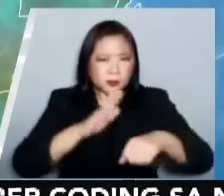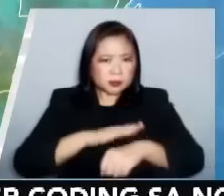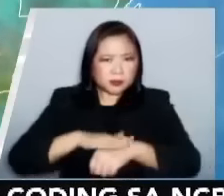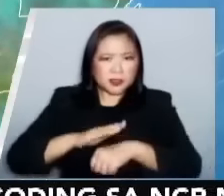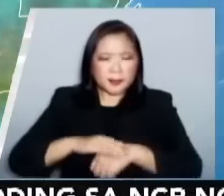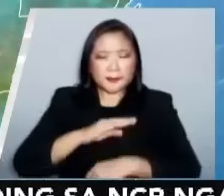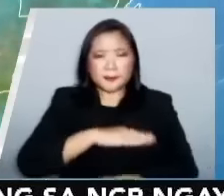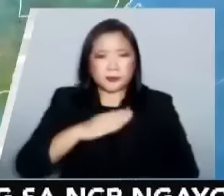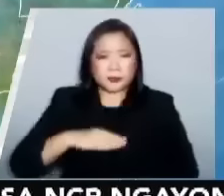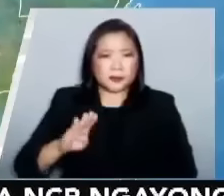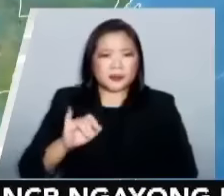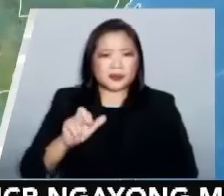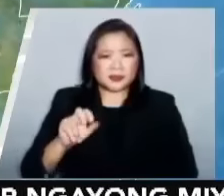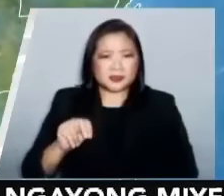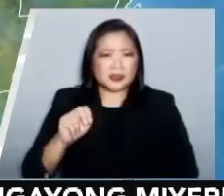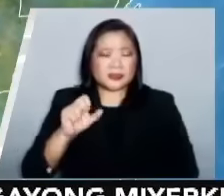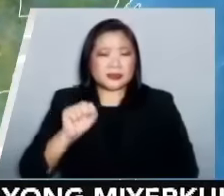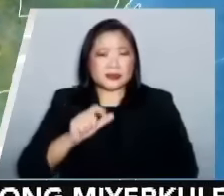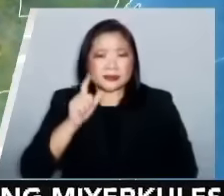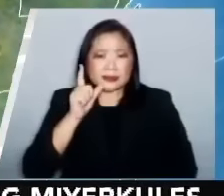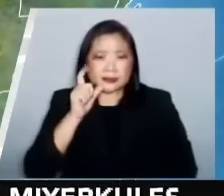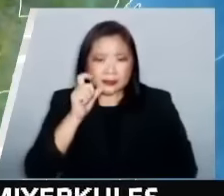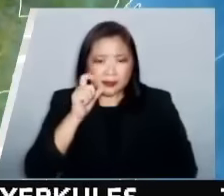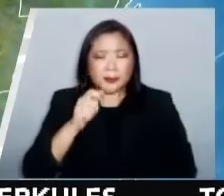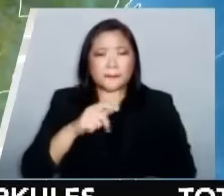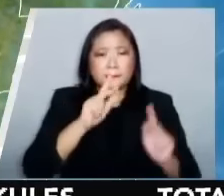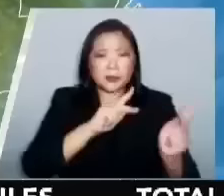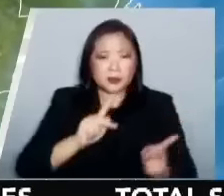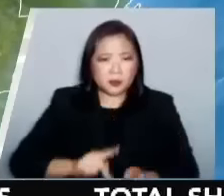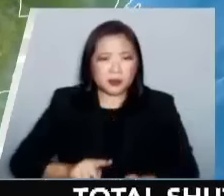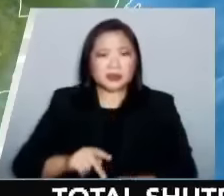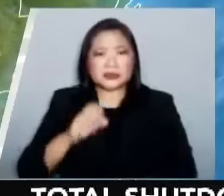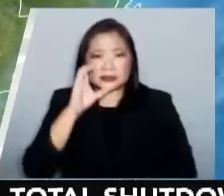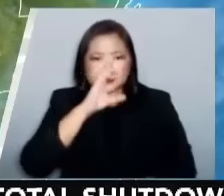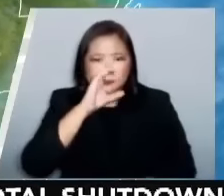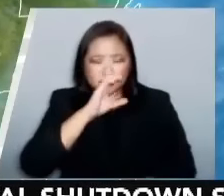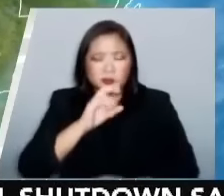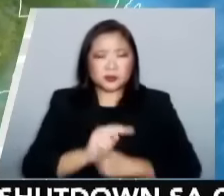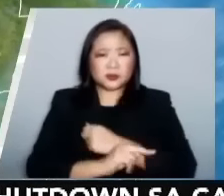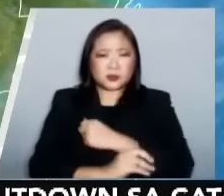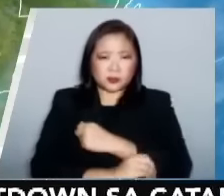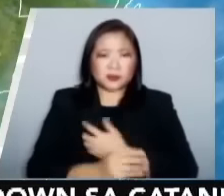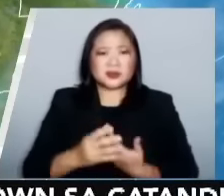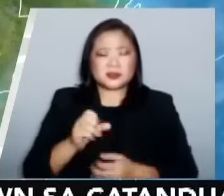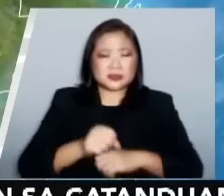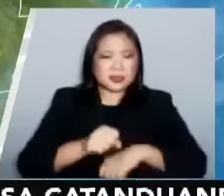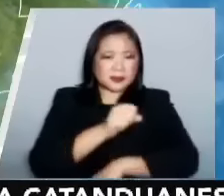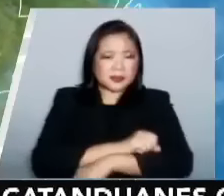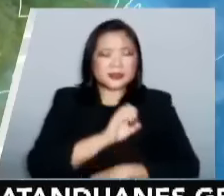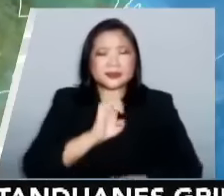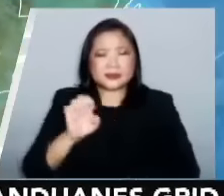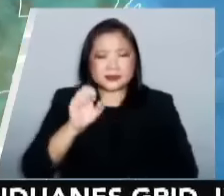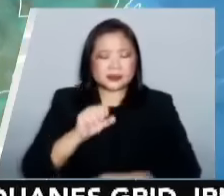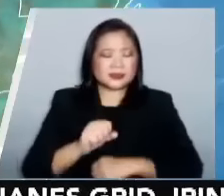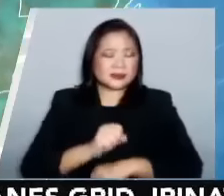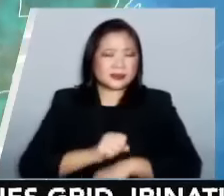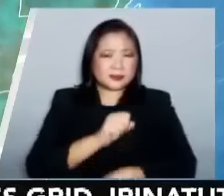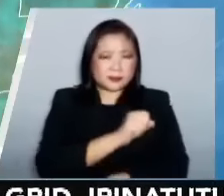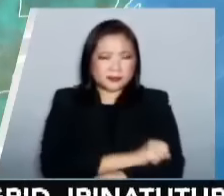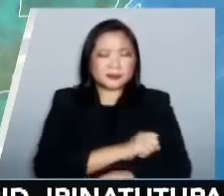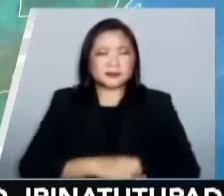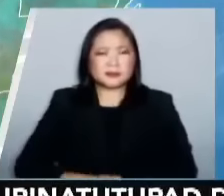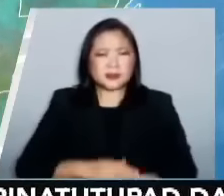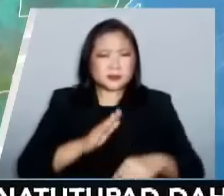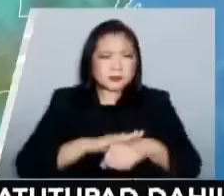Biliran, Southern Leyte, Palawan at silang panig ng Cebu, Negros Oriental, Samar at ng Eastern Samar. Pinaalerto po ang mga residente sa mga nasabing